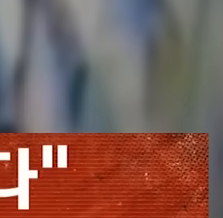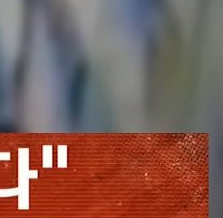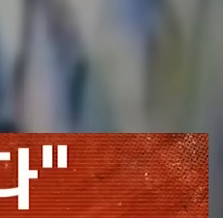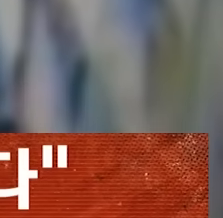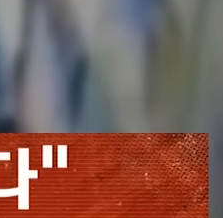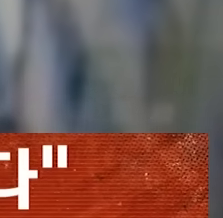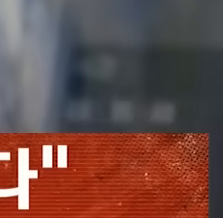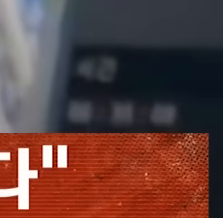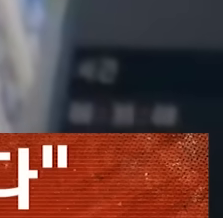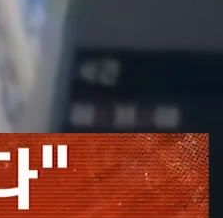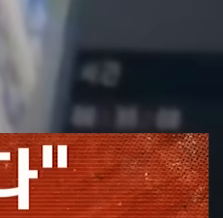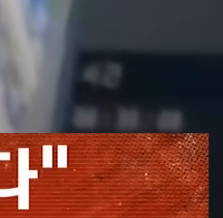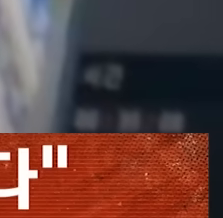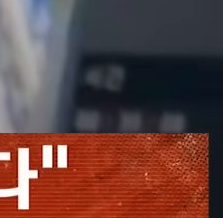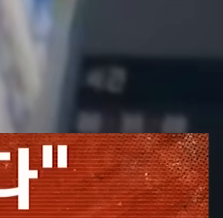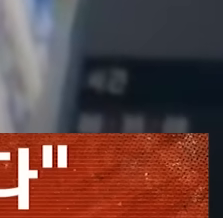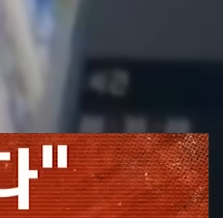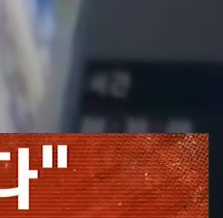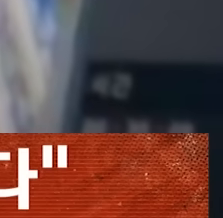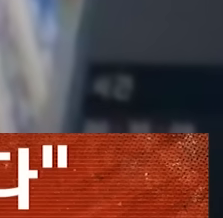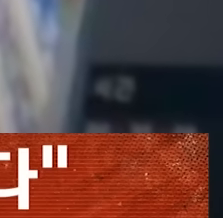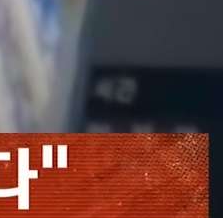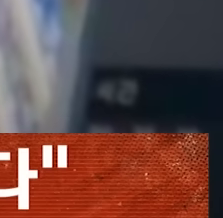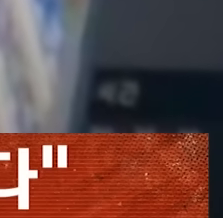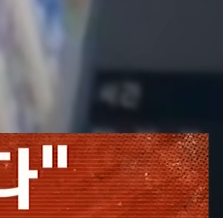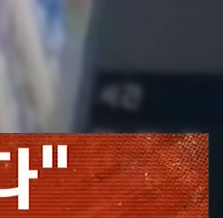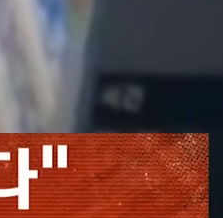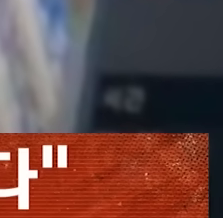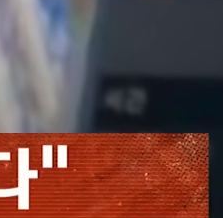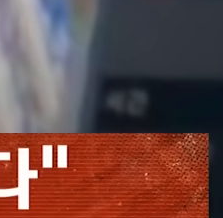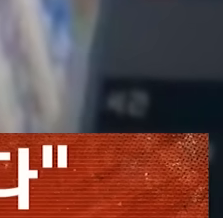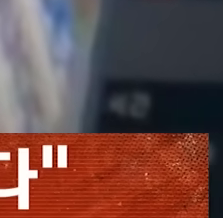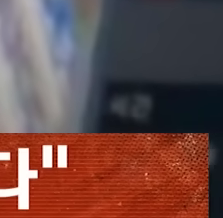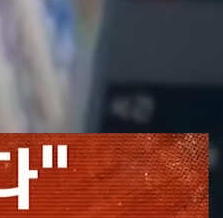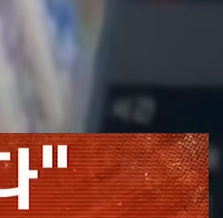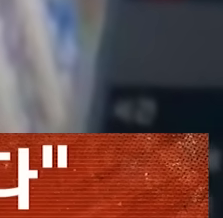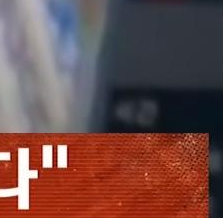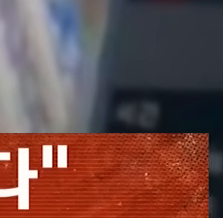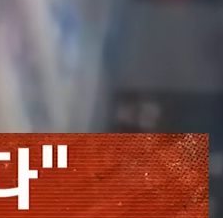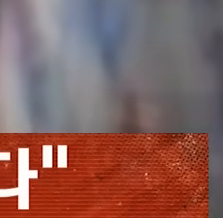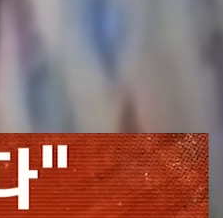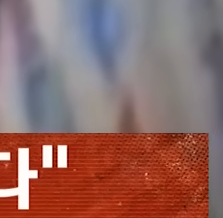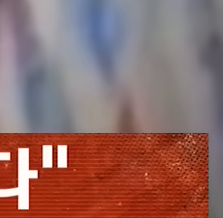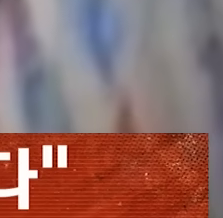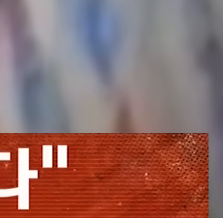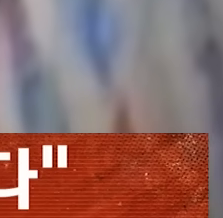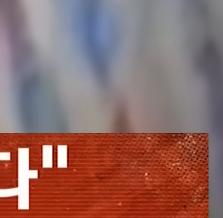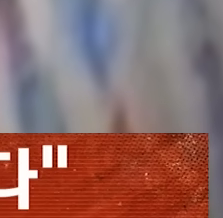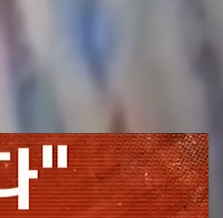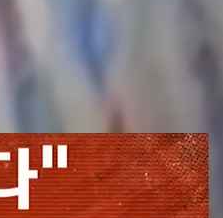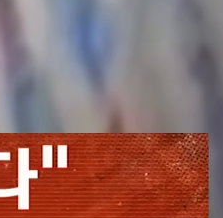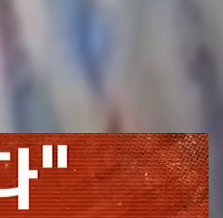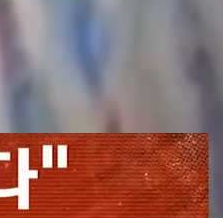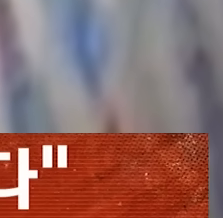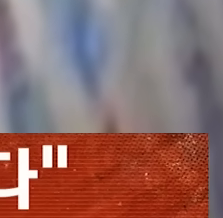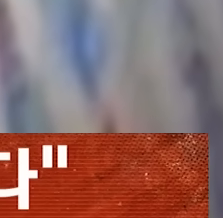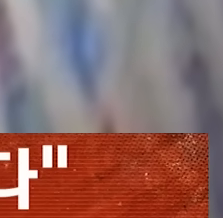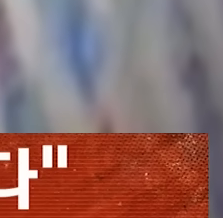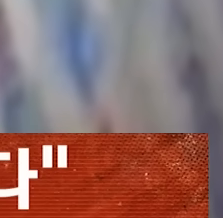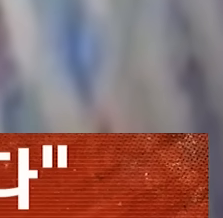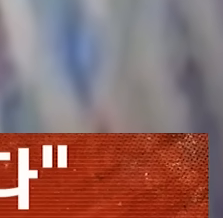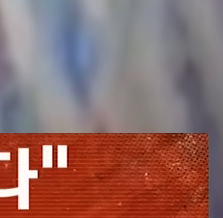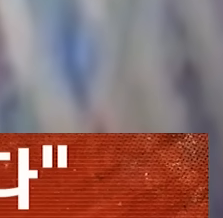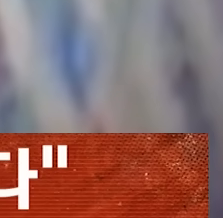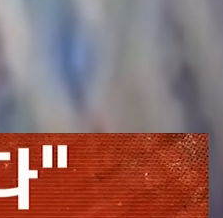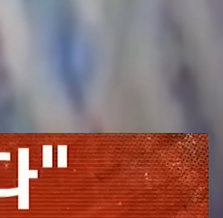합니다. 아니 저기 있는데 뭘 입증하기가 힘들어요. 납득이 전혀 안 됩니다. 저거는 뭐 남녀의 문제도 아니고요. 여자 여자 남자 남자